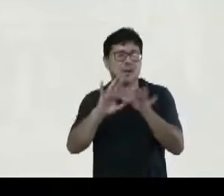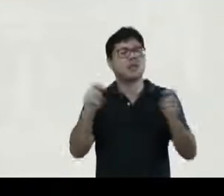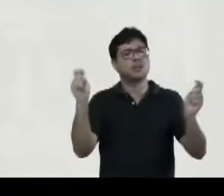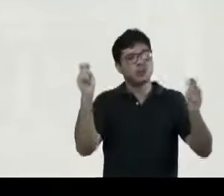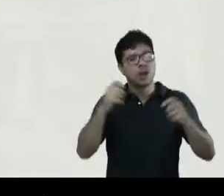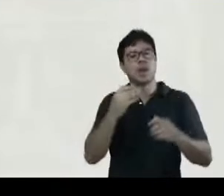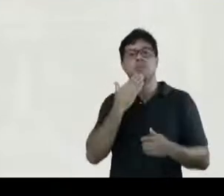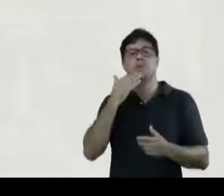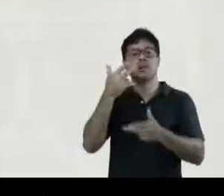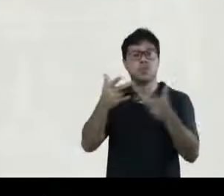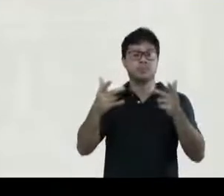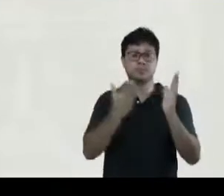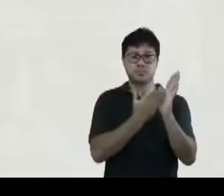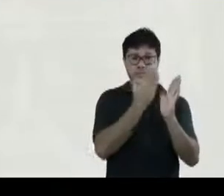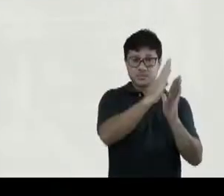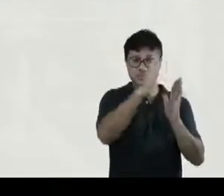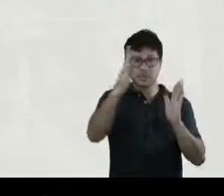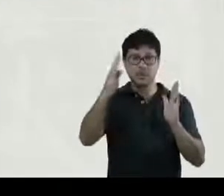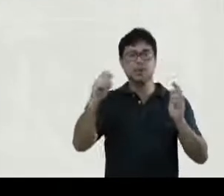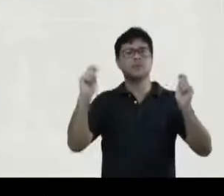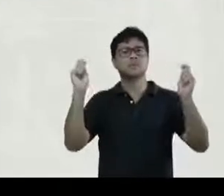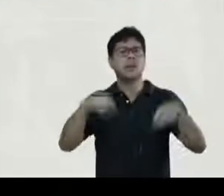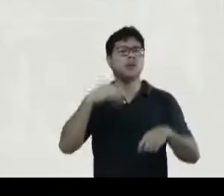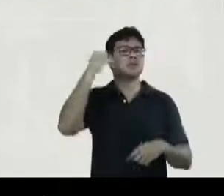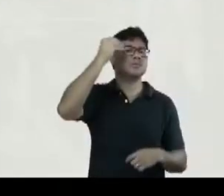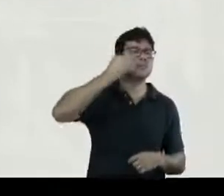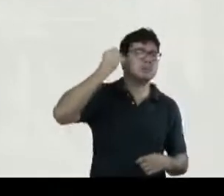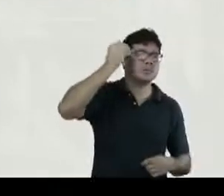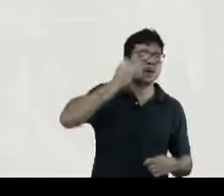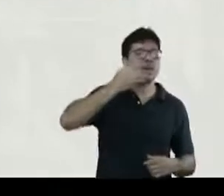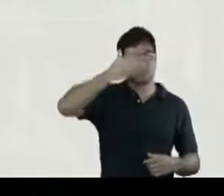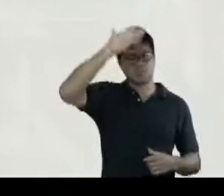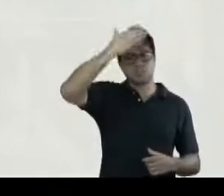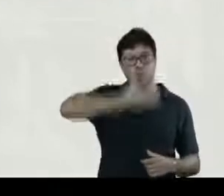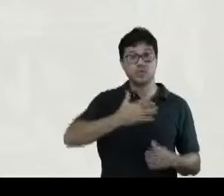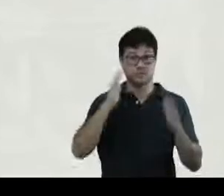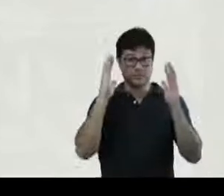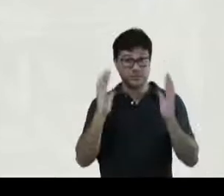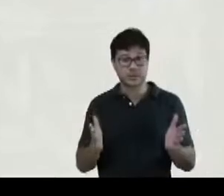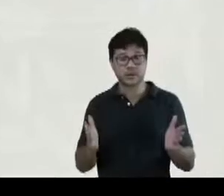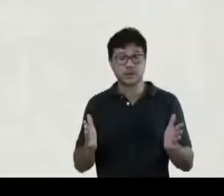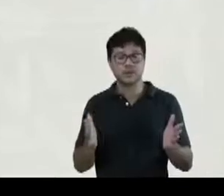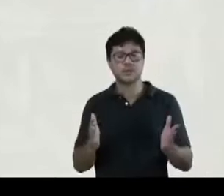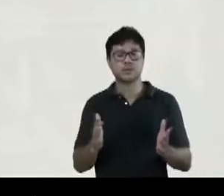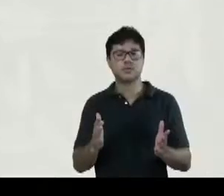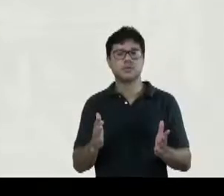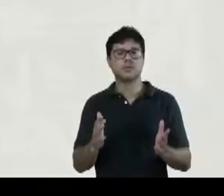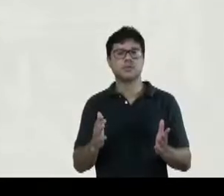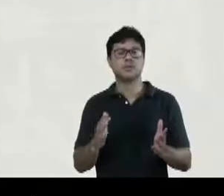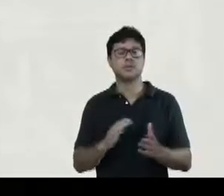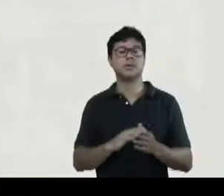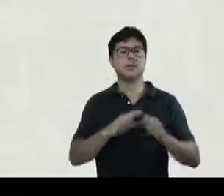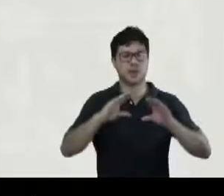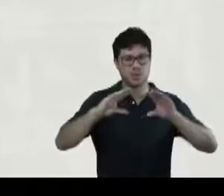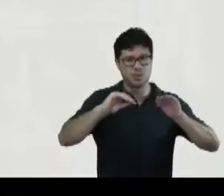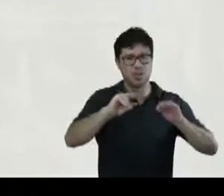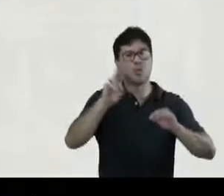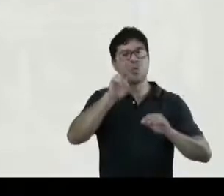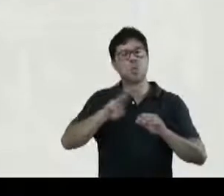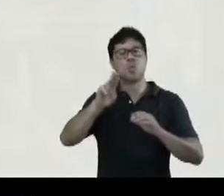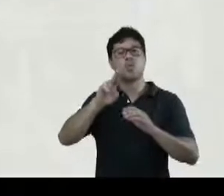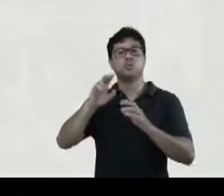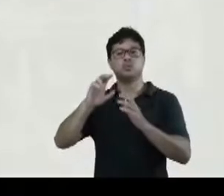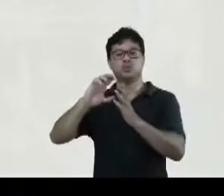digitale Repositorien, die es genauso zu öffnen gilt wie dereinst die Altbestandsmagazine. Die